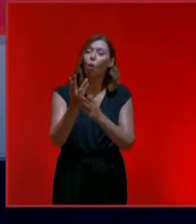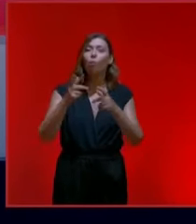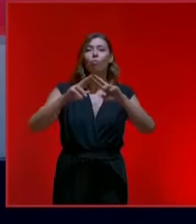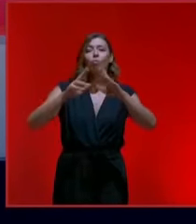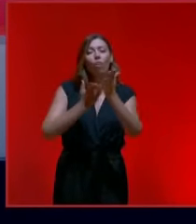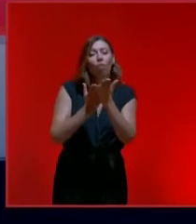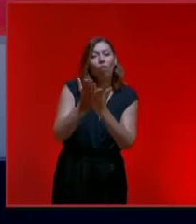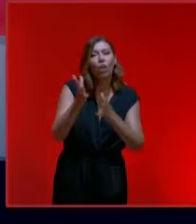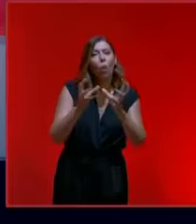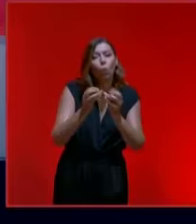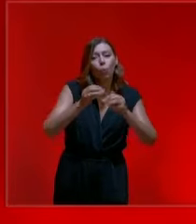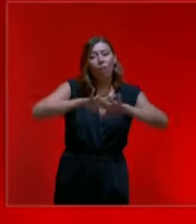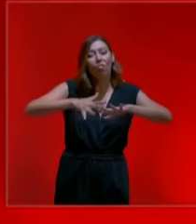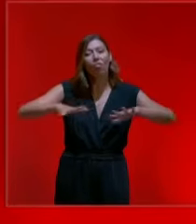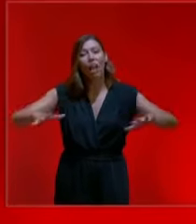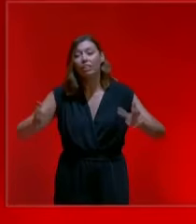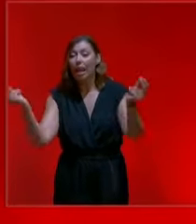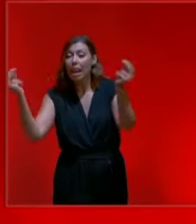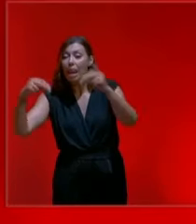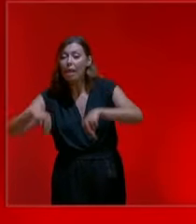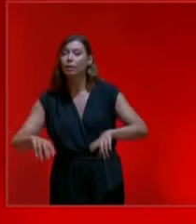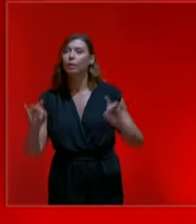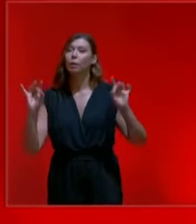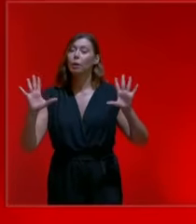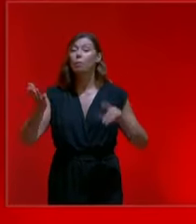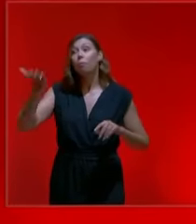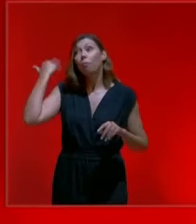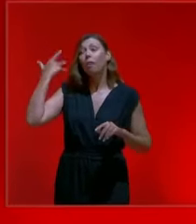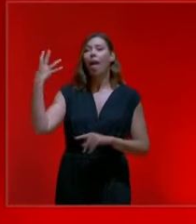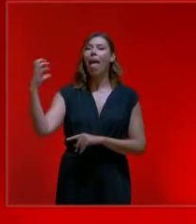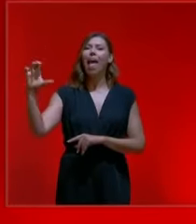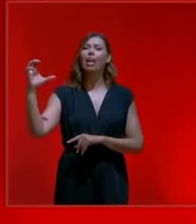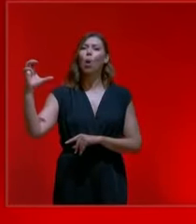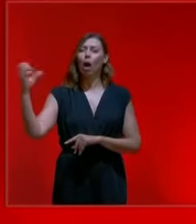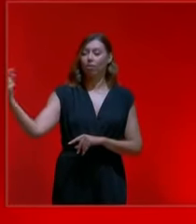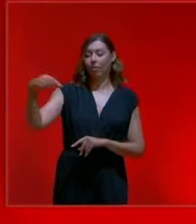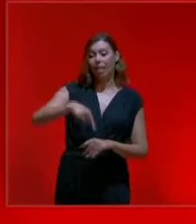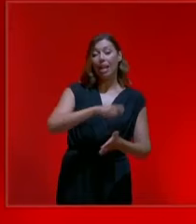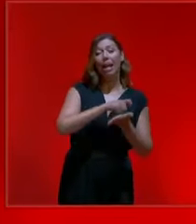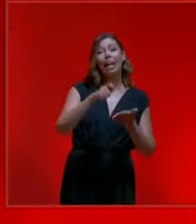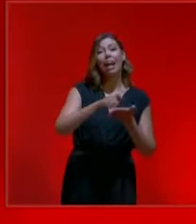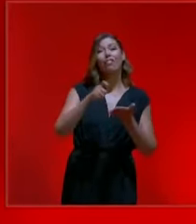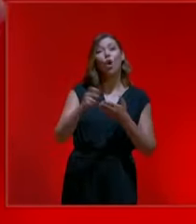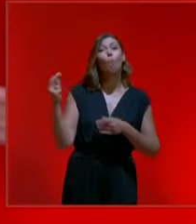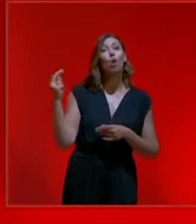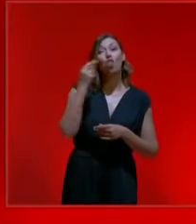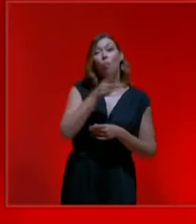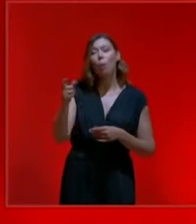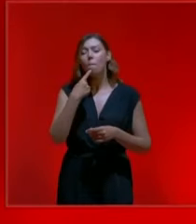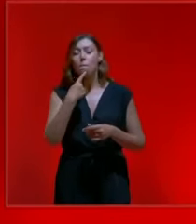όταν μία φορά ακούστηκε κάτι μέσα στο Μέγαρο Μαξίμου από τον κύριο Ερντογάν, ο κύριος Ερντογάν πήρε την απάντησή του από τον Αλέξη